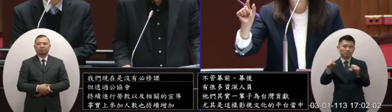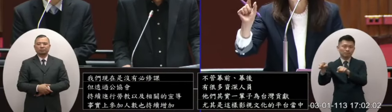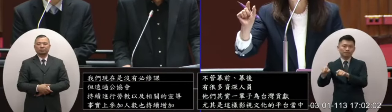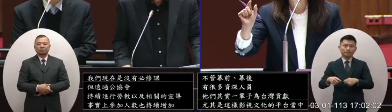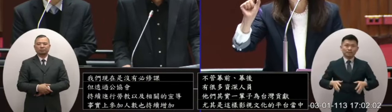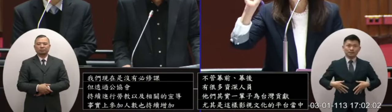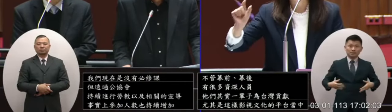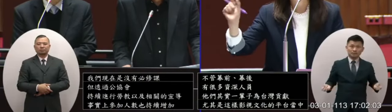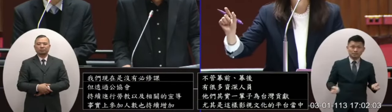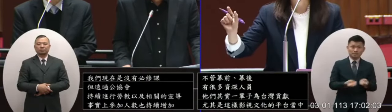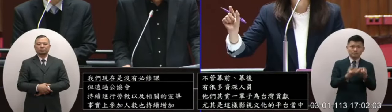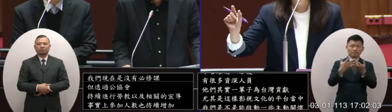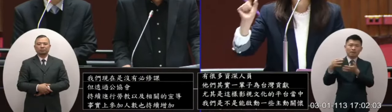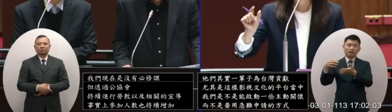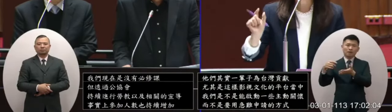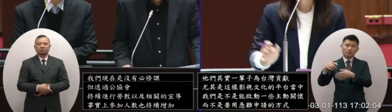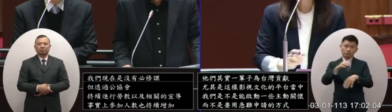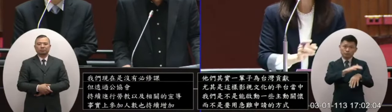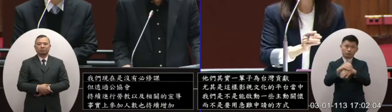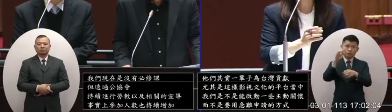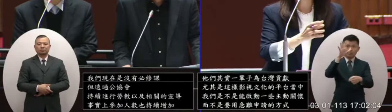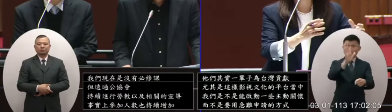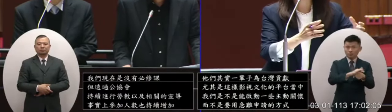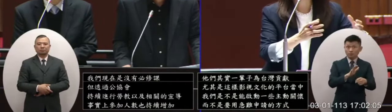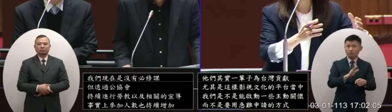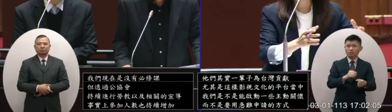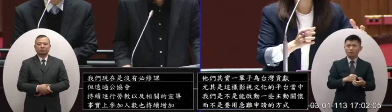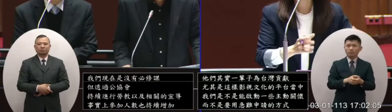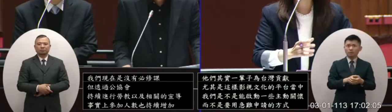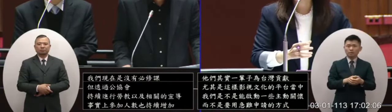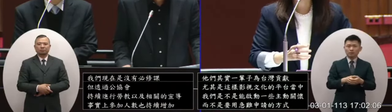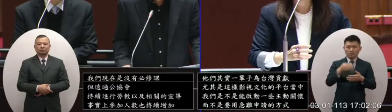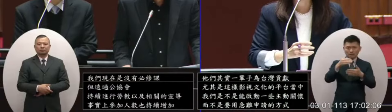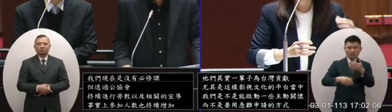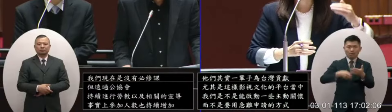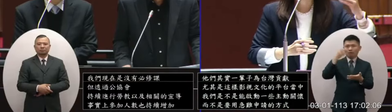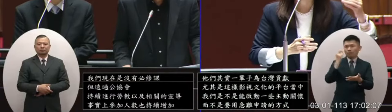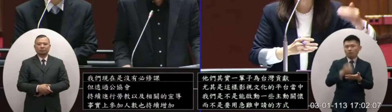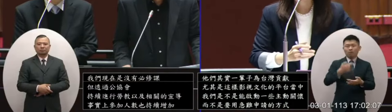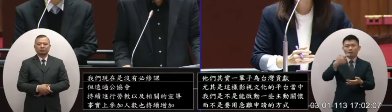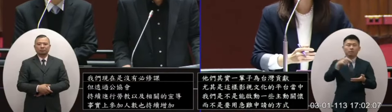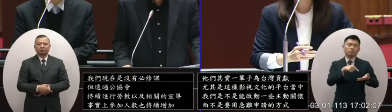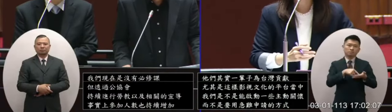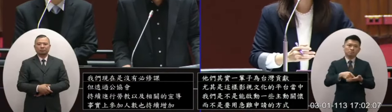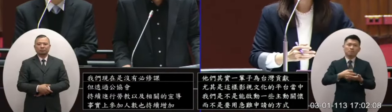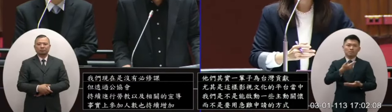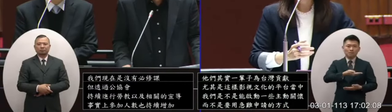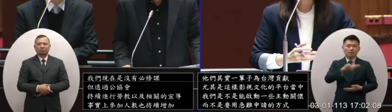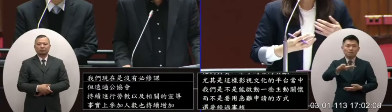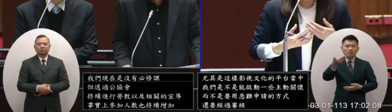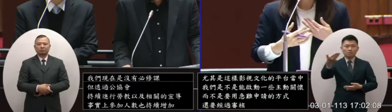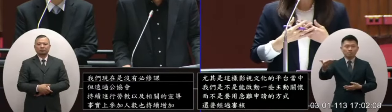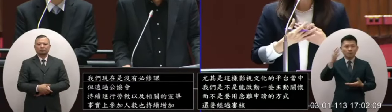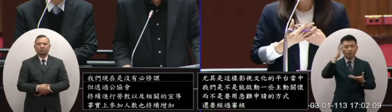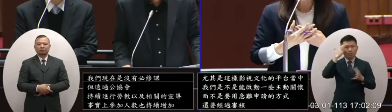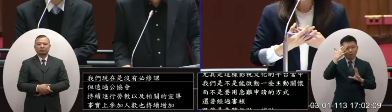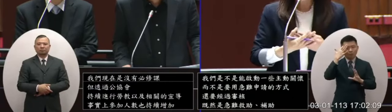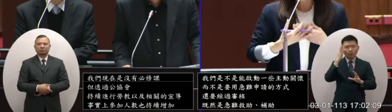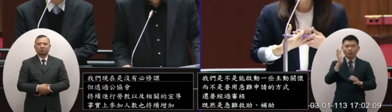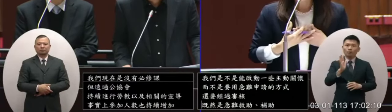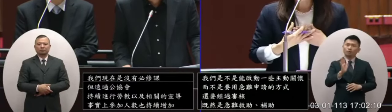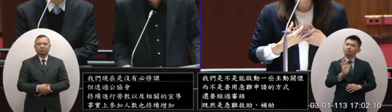难救助补助，就不应该要透过所谓的门槛很高的一个申请的流程。我自